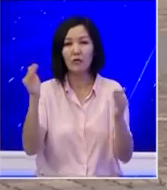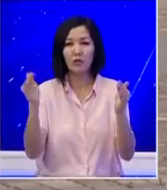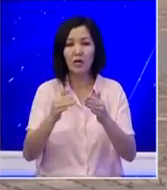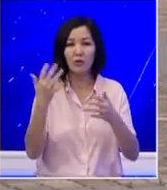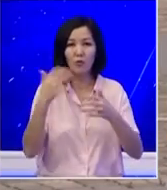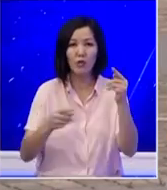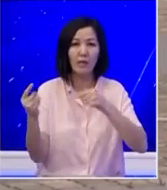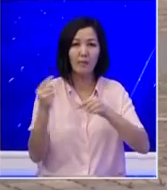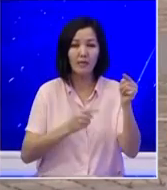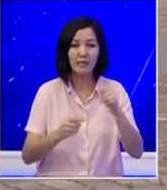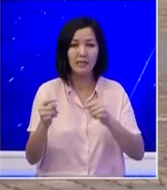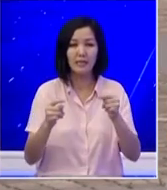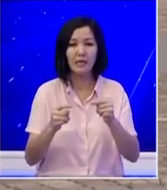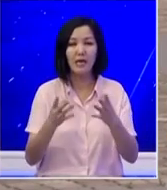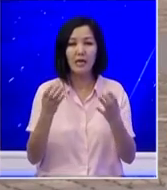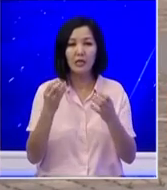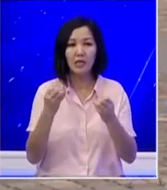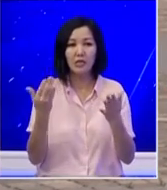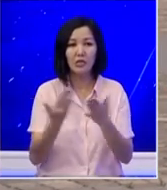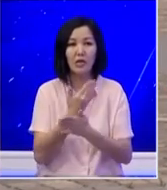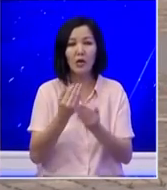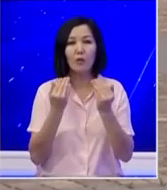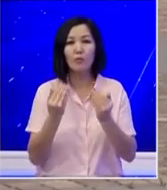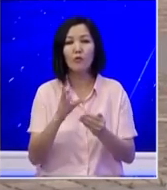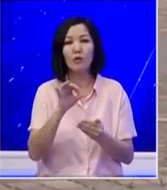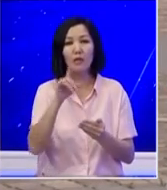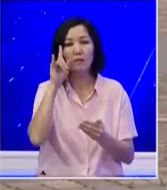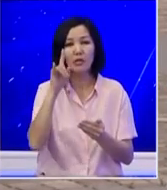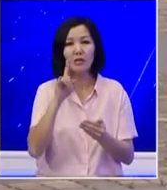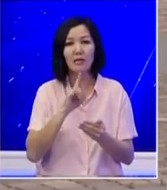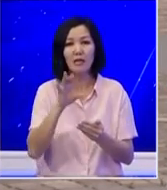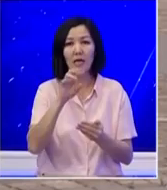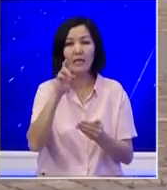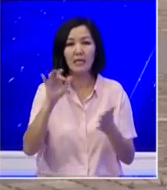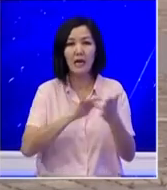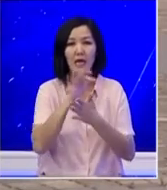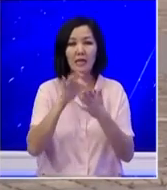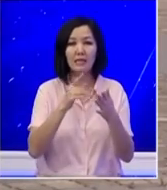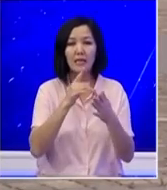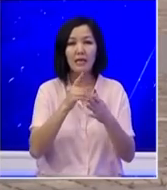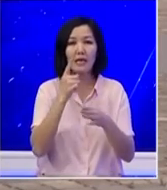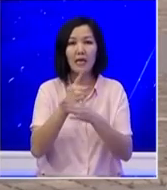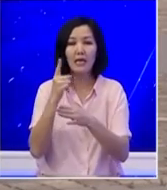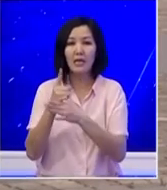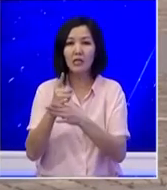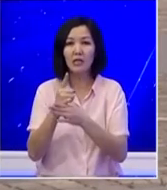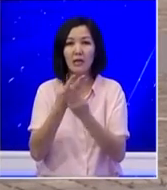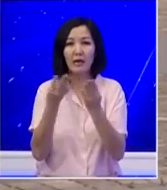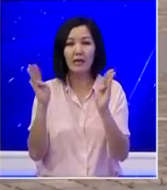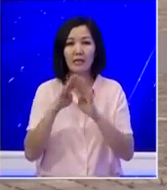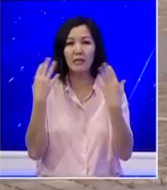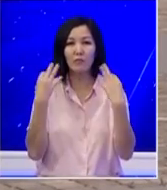орта бизнес субъектілері. Және бір жаңалық, дәл бүгін Еңбекшіқазақ ауданындағы Есік қаласы ерекше карантиндік режимнен